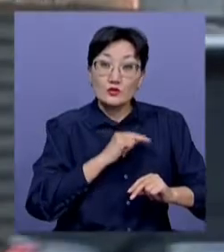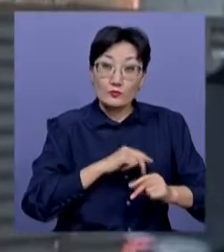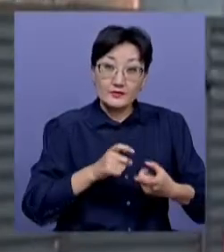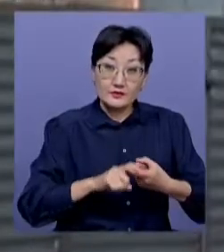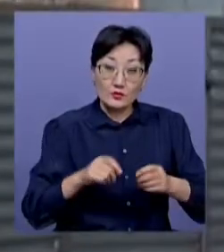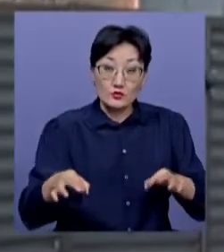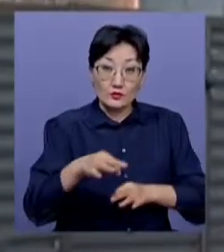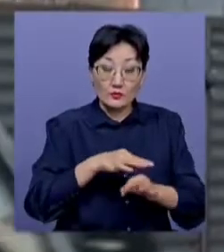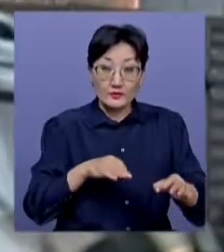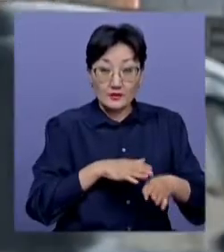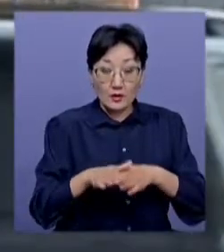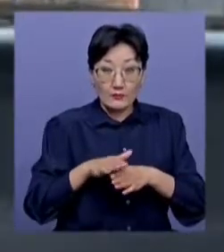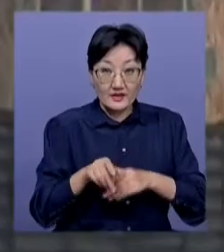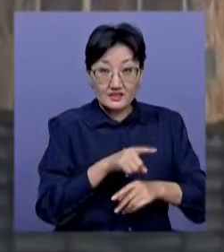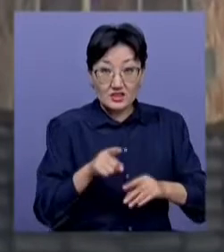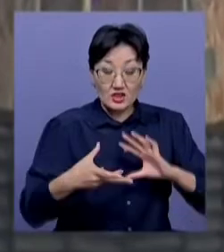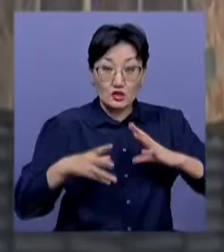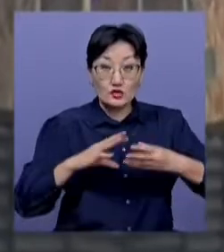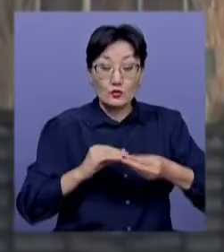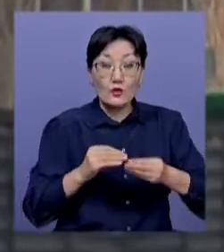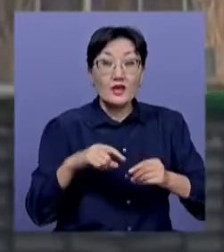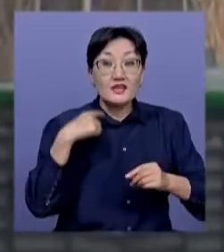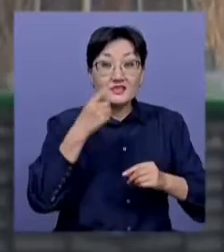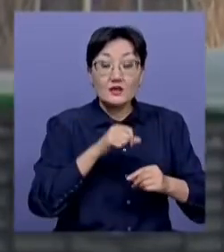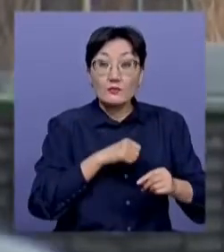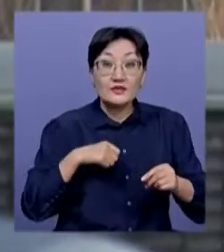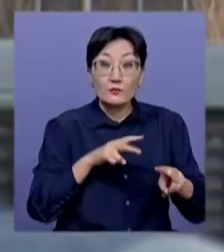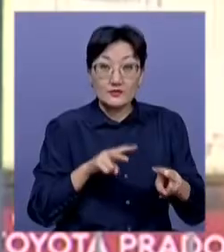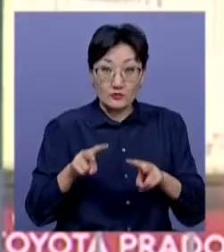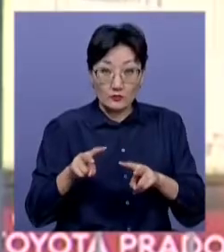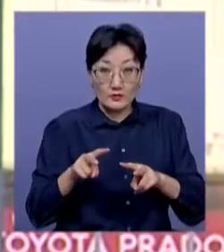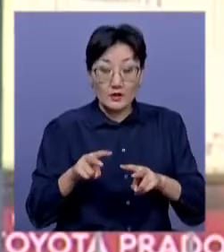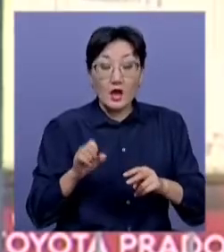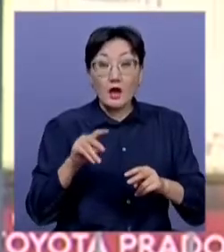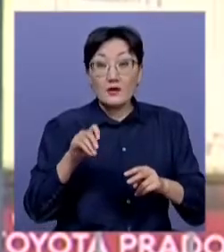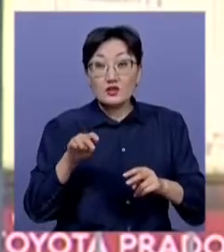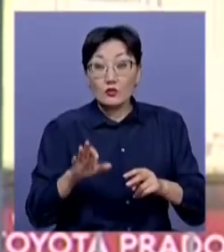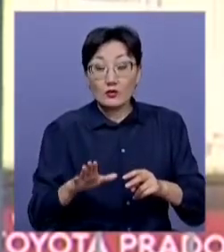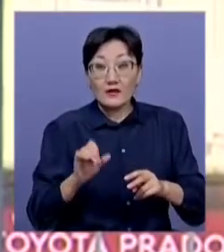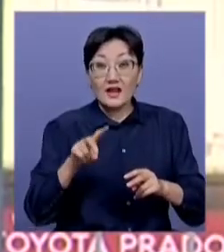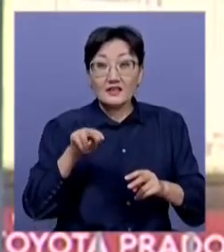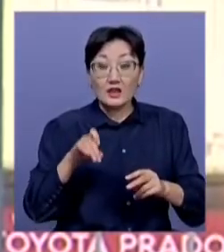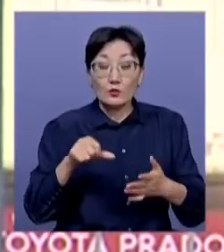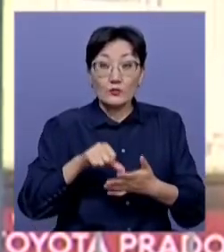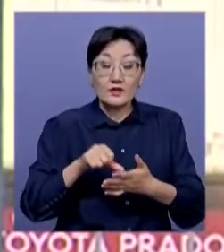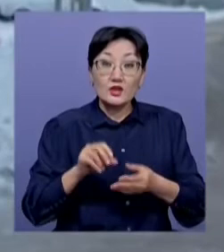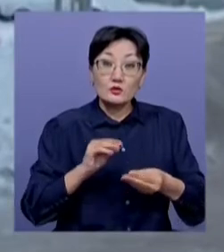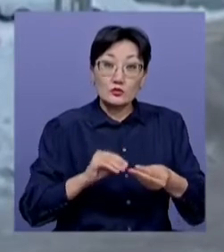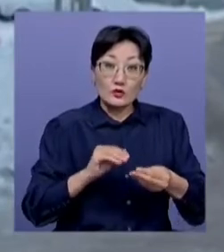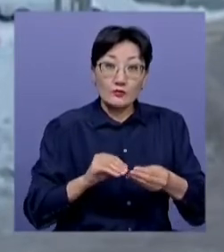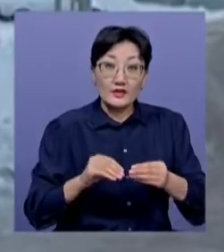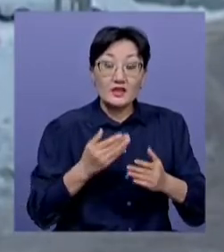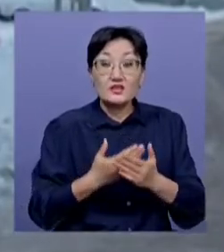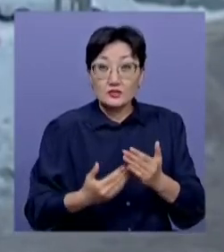байланысты жобаның іске асырылу барысымен нәтижелерін жеке өзі бақылап отырған. Ол үшін Аманжолов пен Арданның қатысуымен тұрақты түрде